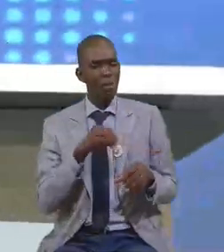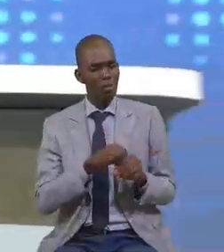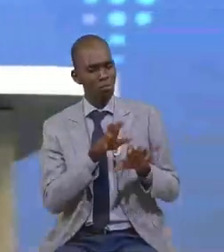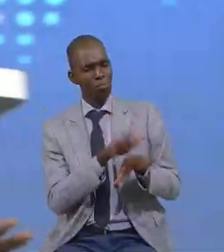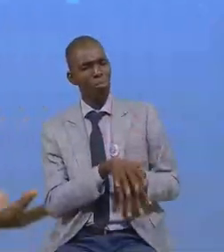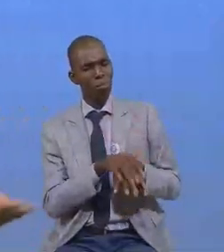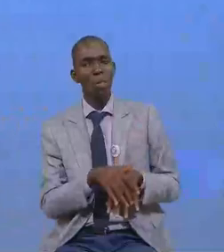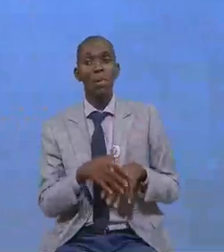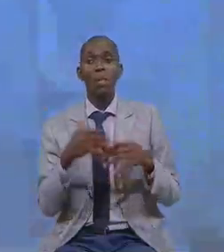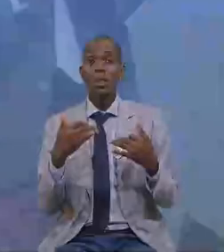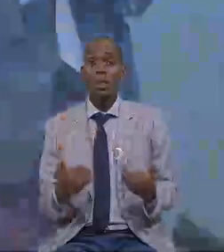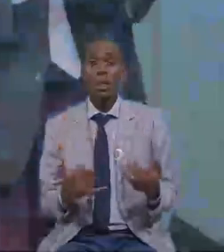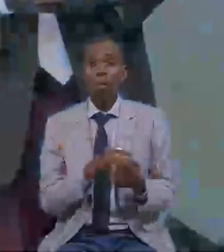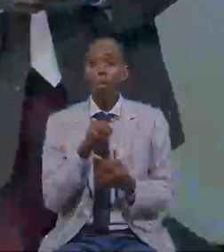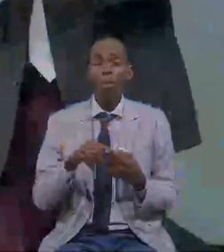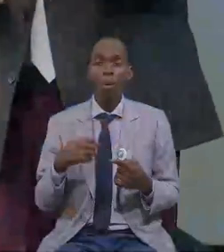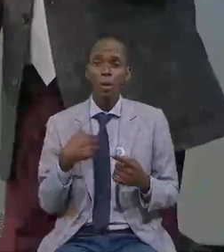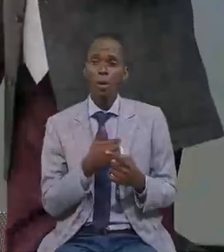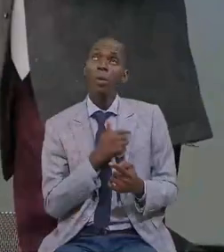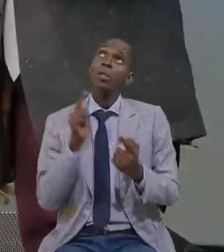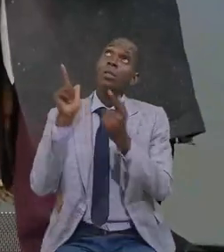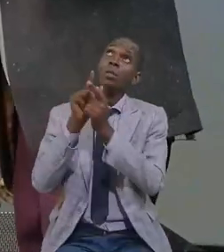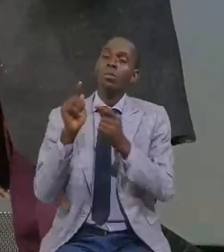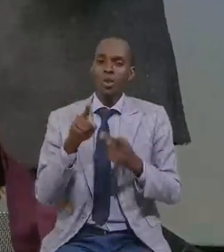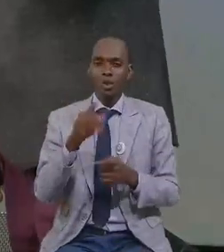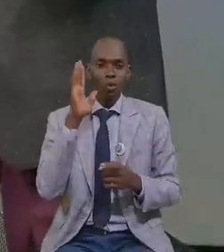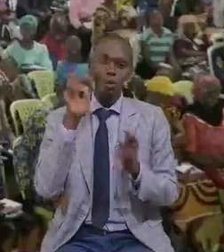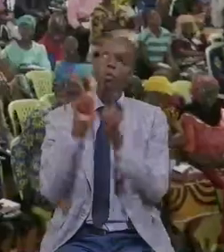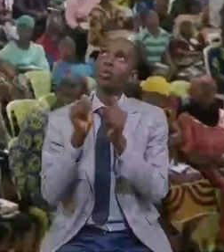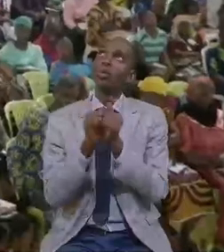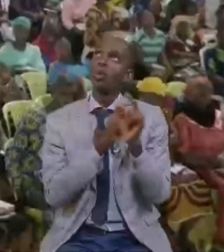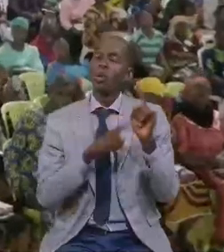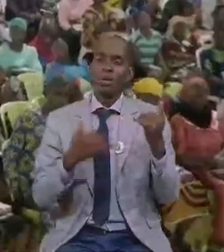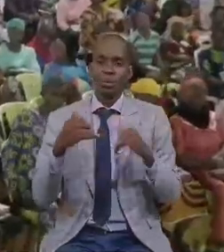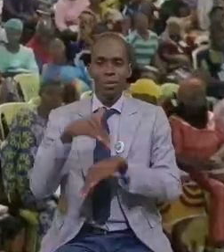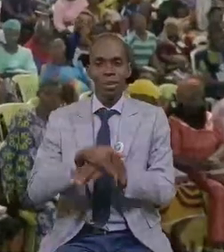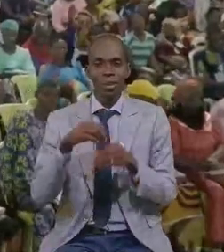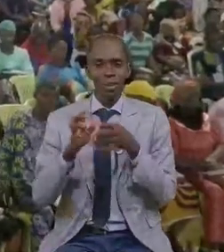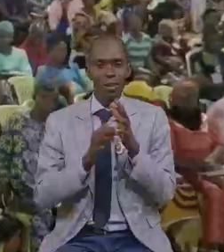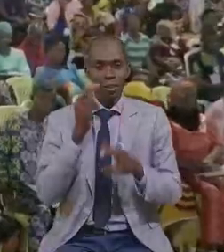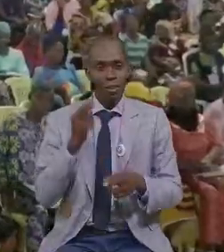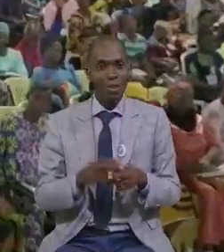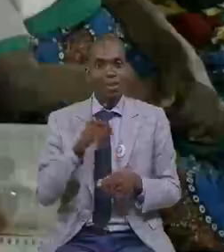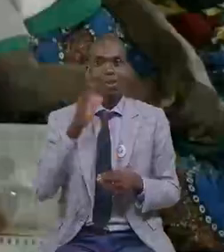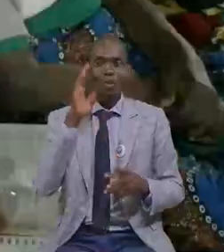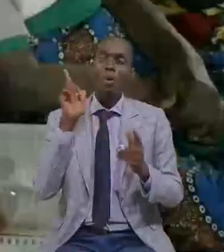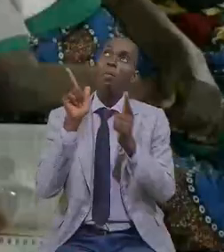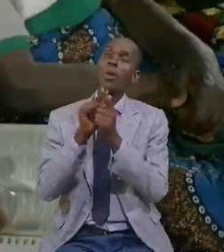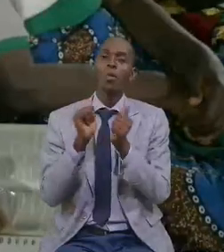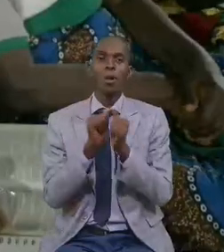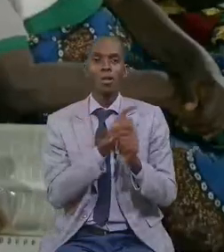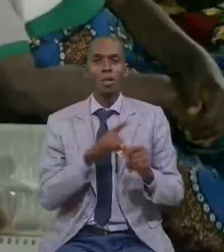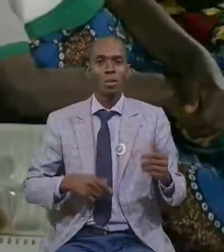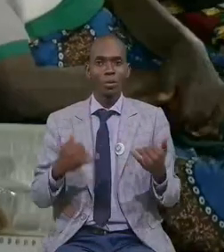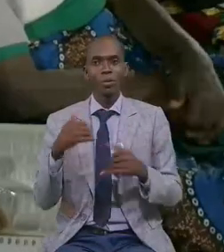selon l'hypocrisie. Mais quand on vient au Seigneur, vous allez venir au Seigneur ce jour. Je dis, vous allez venir au Seigneur ce